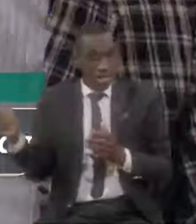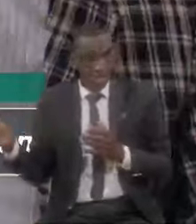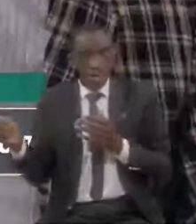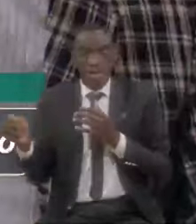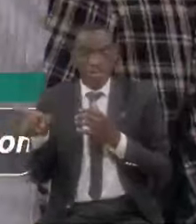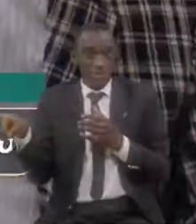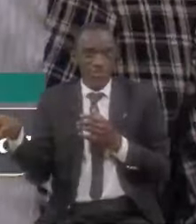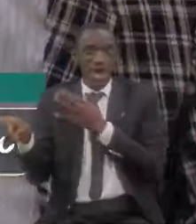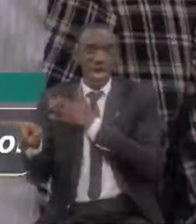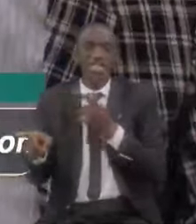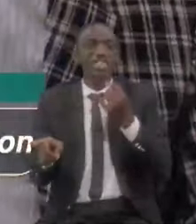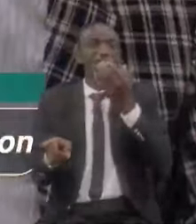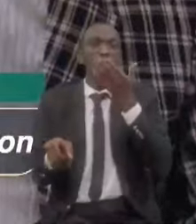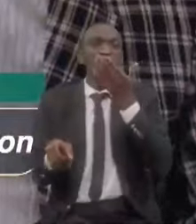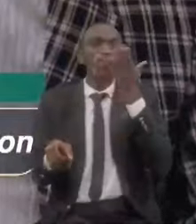mauvaise communauté.